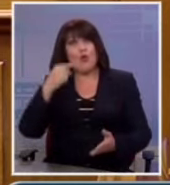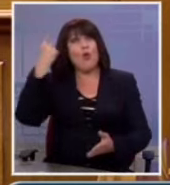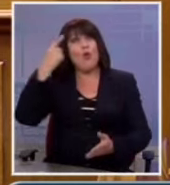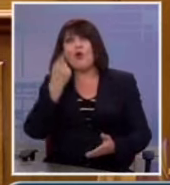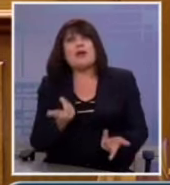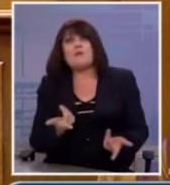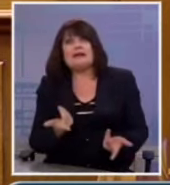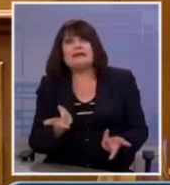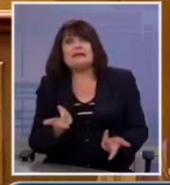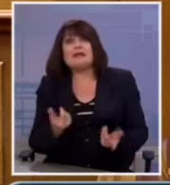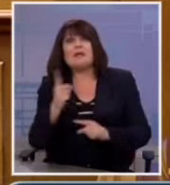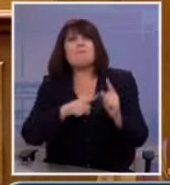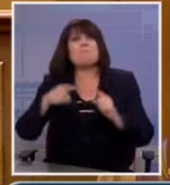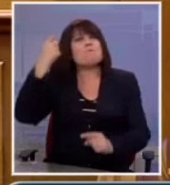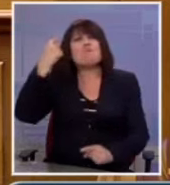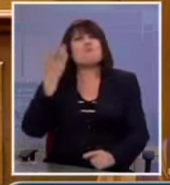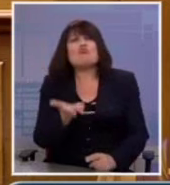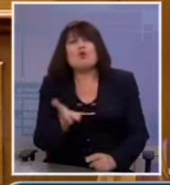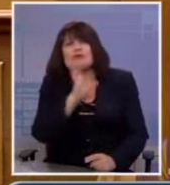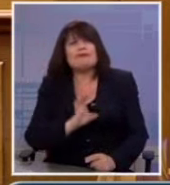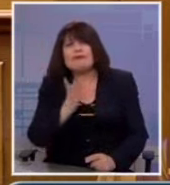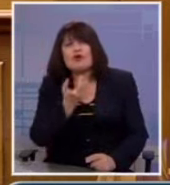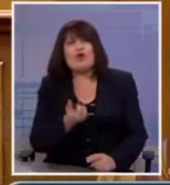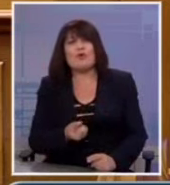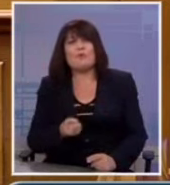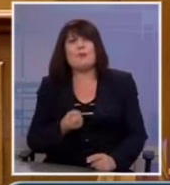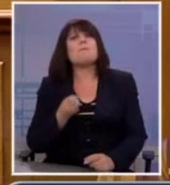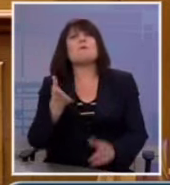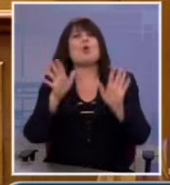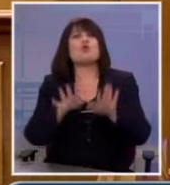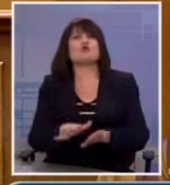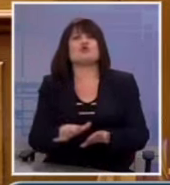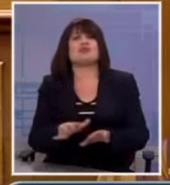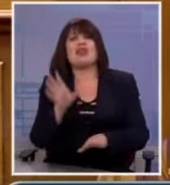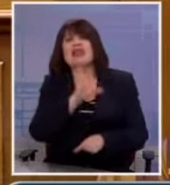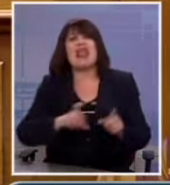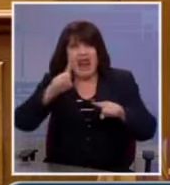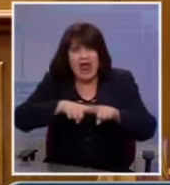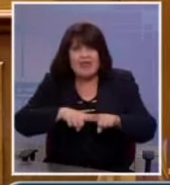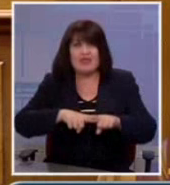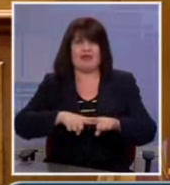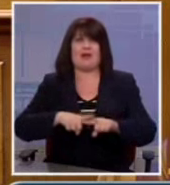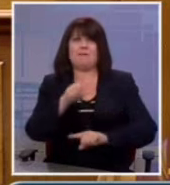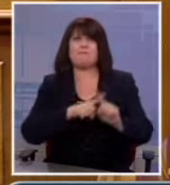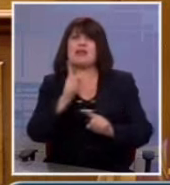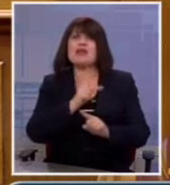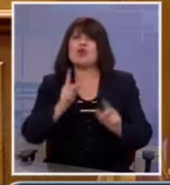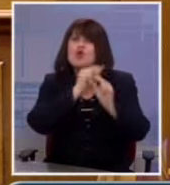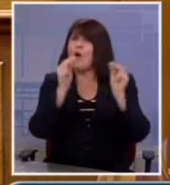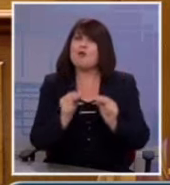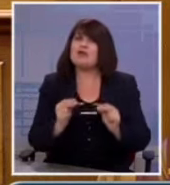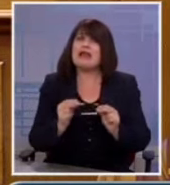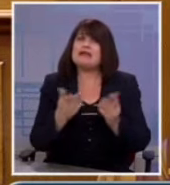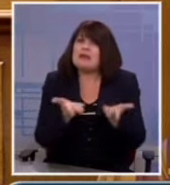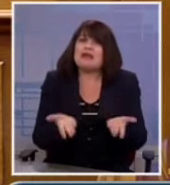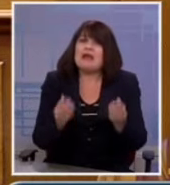υπηρετεί? Ποιος την ονειρεύτηκε αυτή την Ευρώπη? Πόση ανεργία θα έχει η Ευρωπαϊκή Ελλάδα? Ποιες θα είναι οι κοινωνικές επιπτώσεις εφαρμογής αυτού του